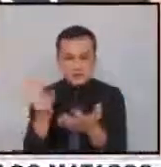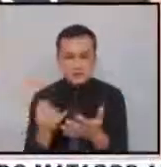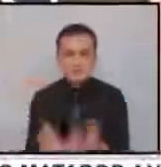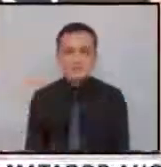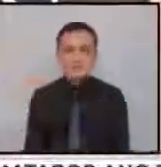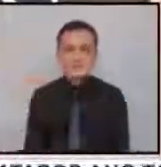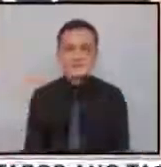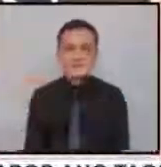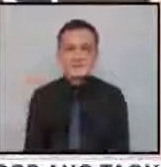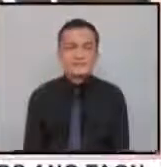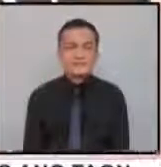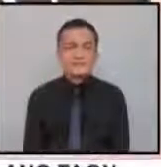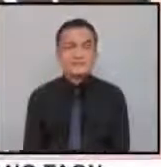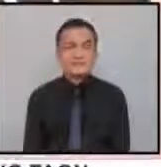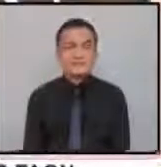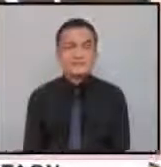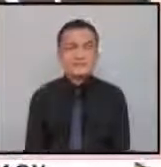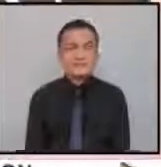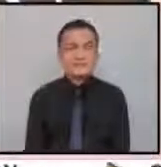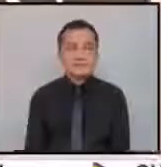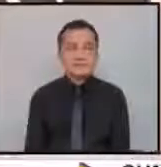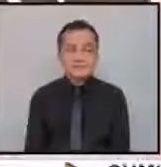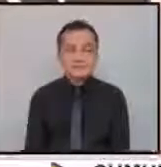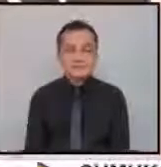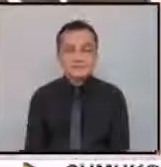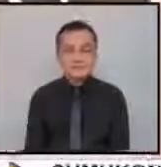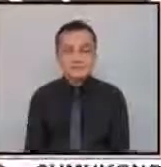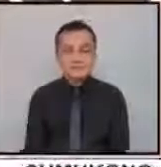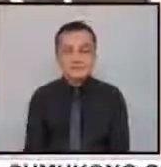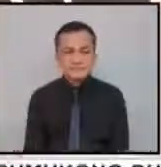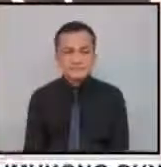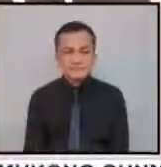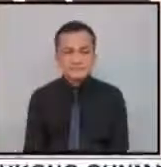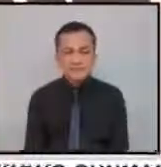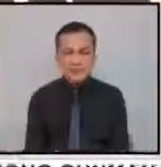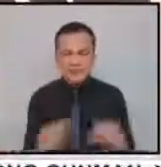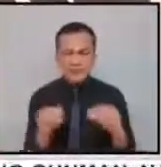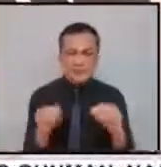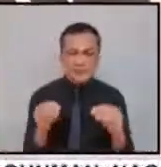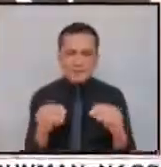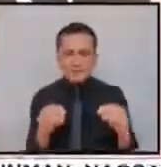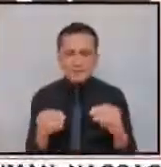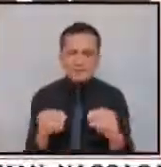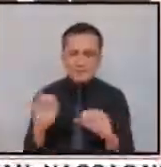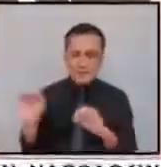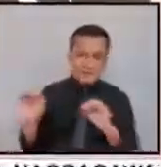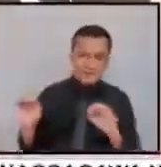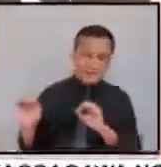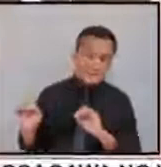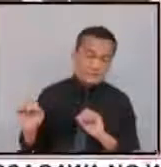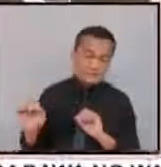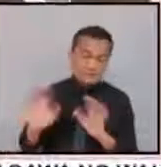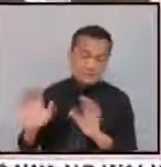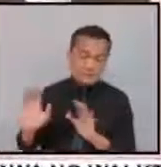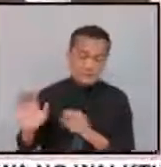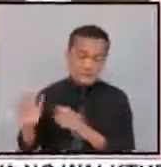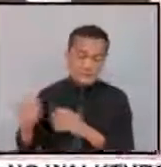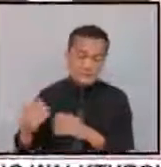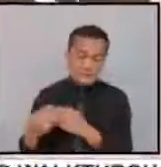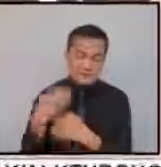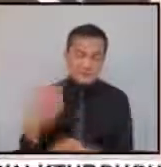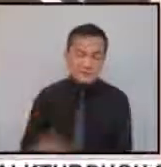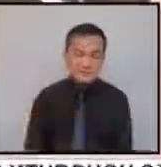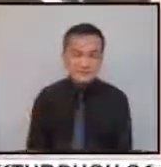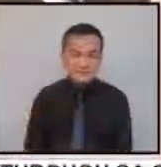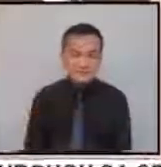gitna. Laki, ha? Huwag mo akong i-judge. Kanya-kanya tayo dito. Oh, sige. So, gumagawit na ako ng mukha. Ito,